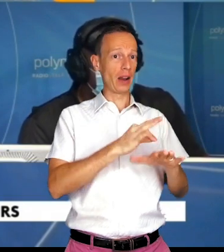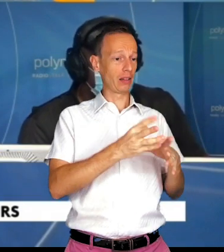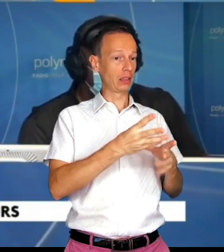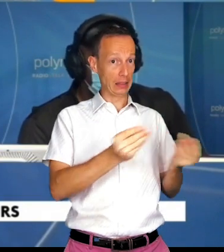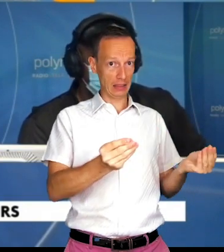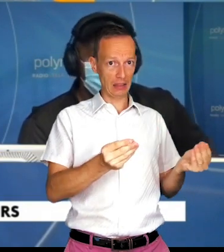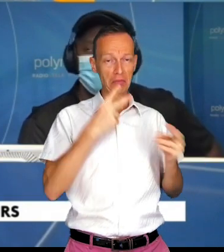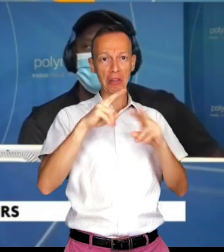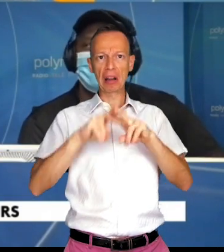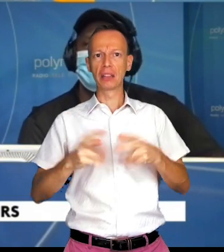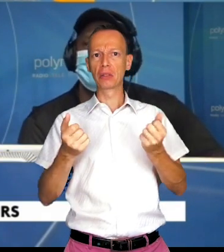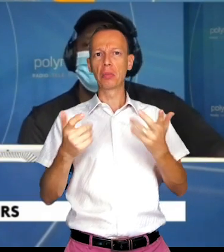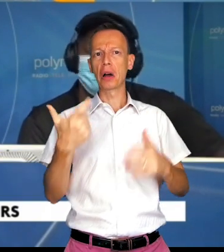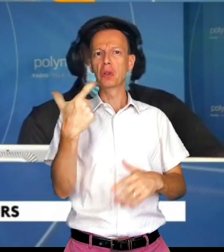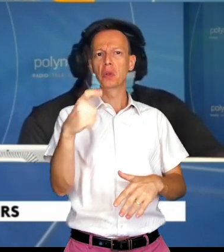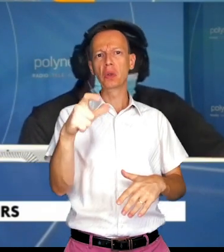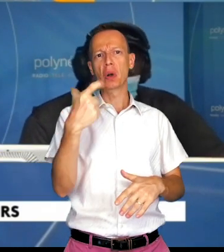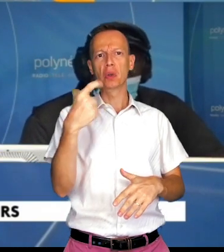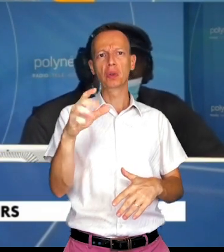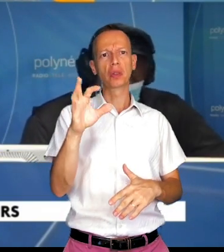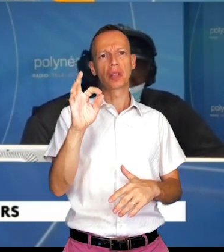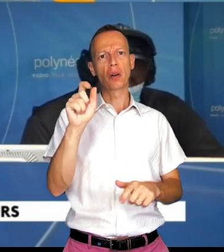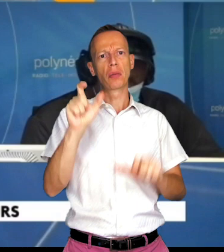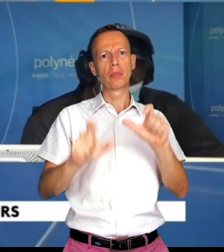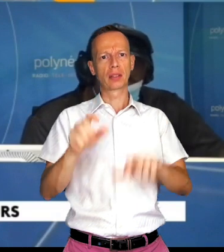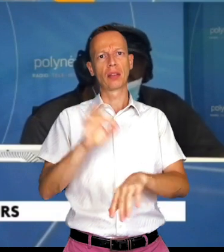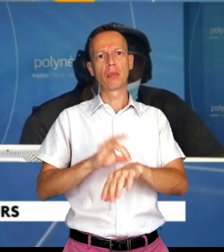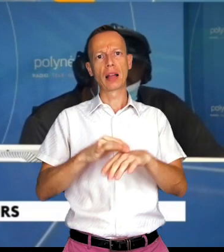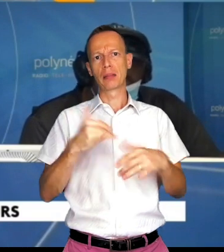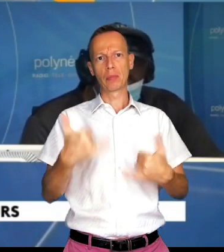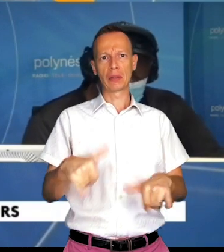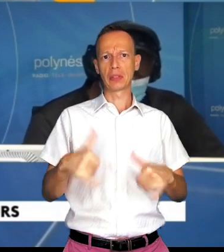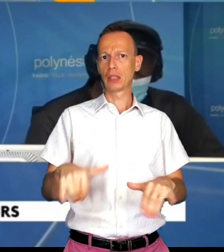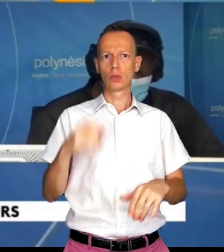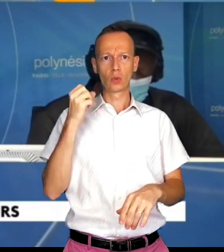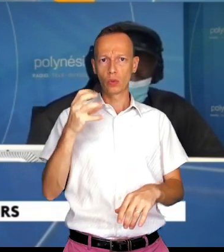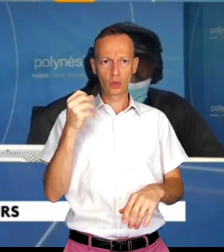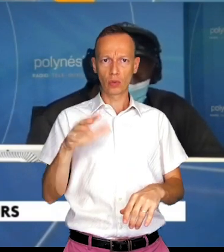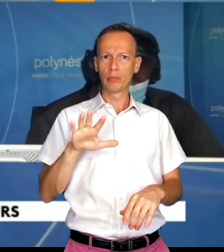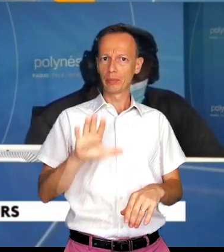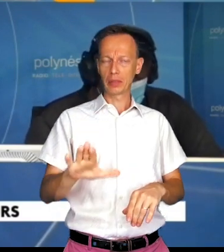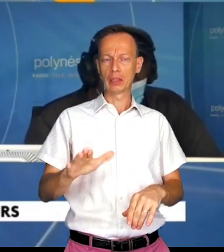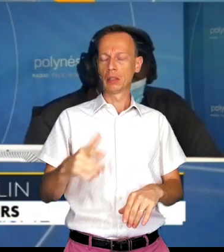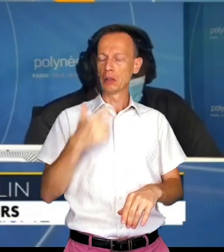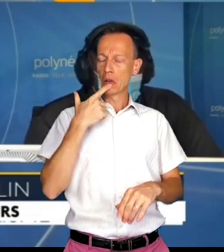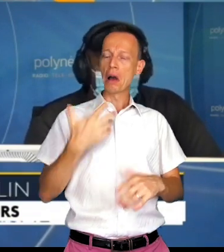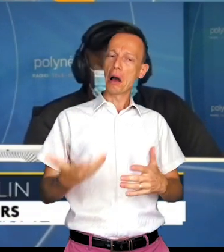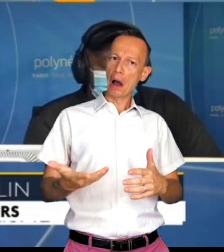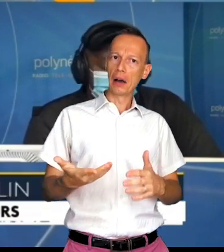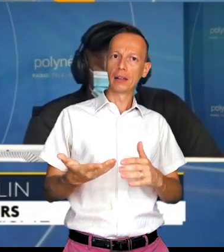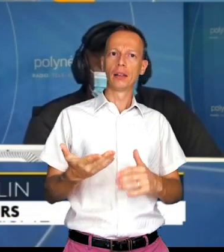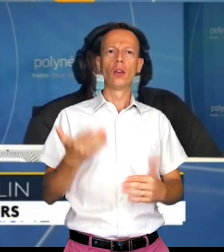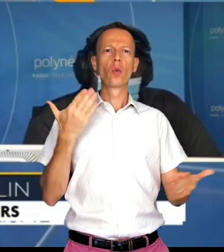confirmés, déduit des cas qui sont guéris. Et en réalité, on tourne autour de 200-250 cas au quotidien, ce qui fait